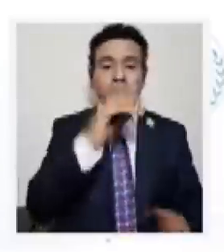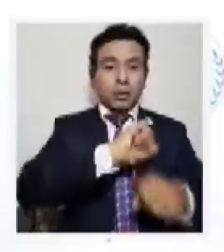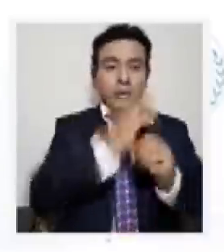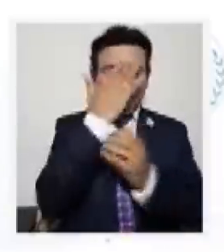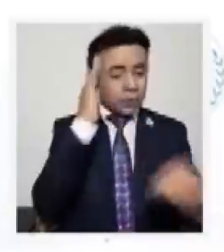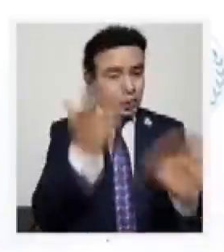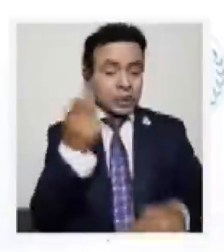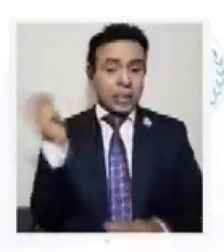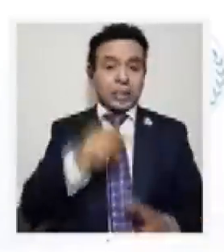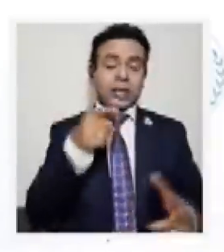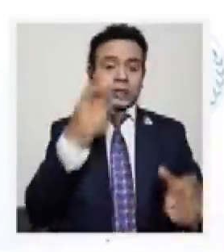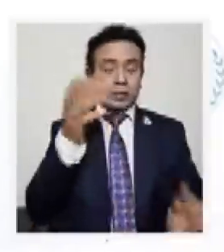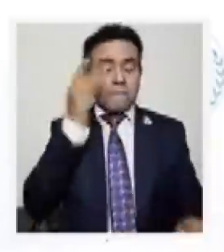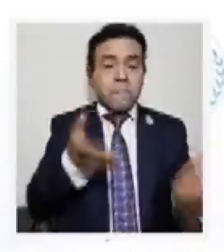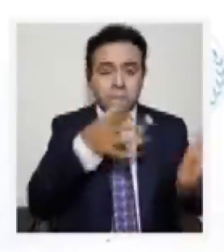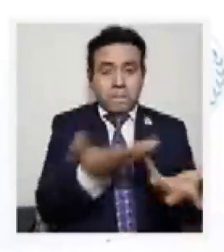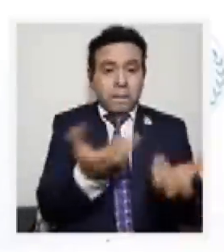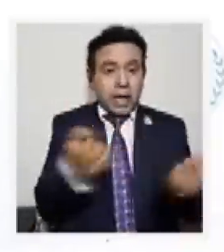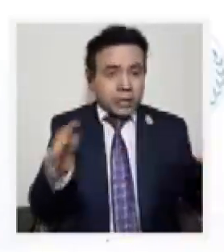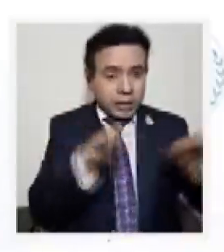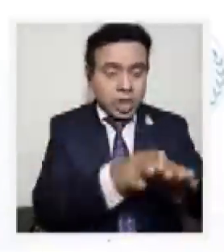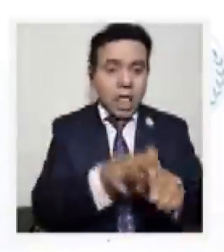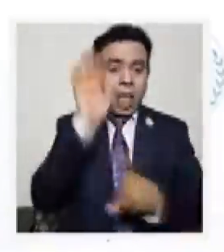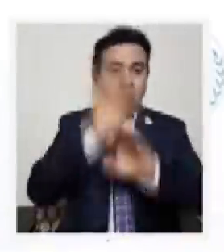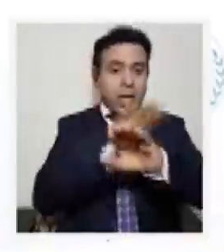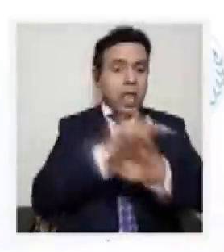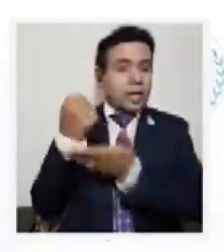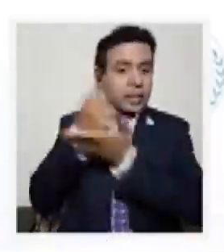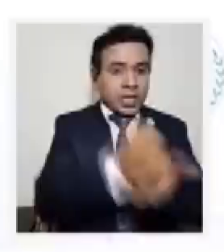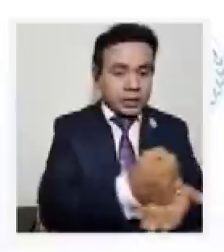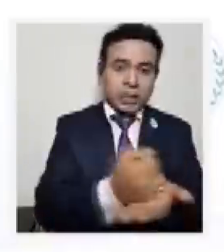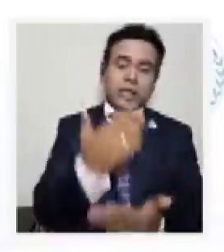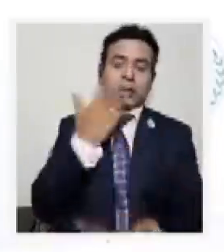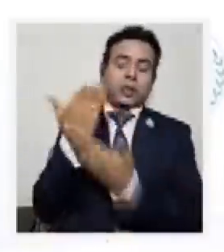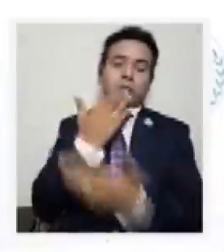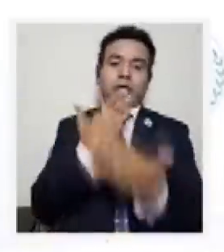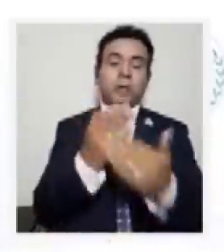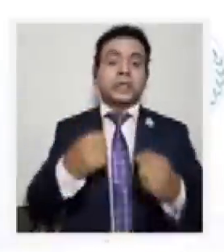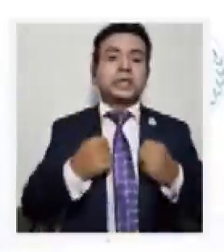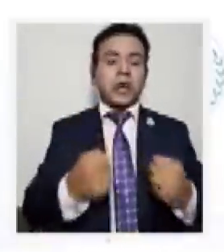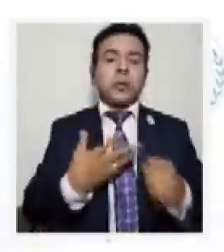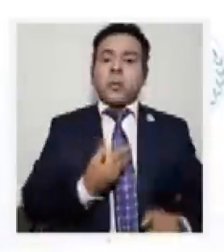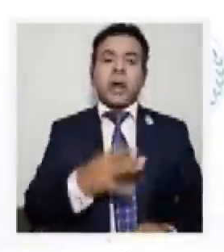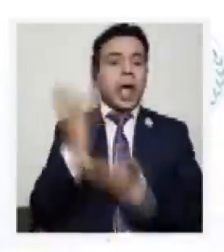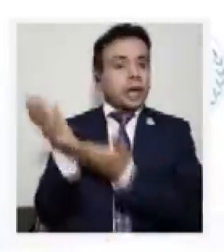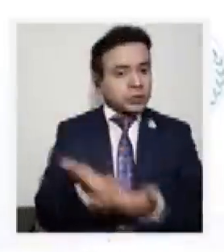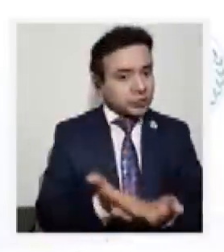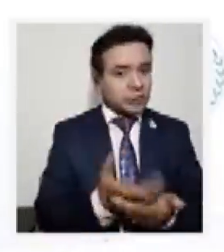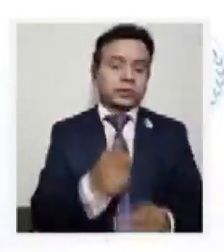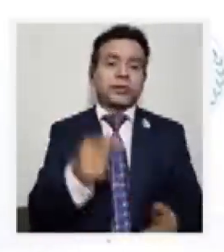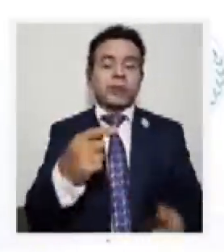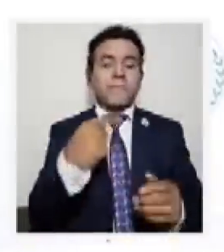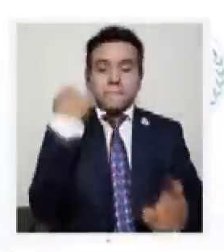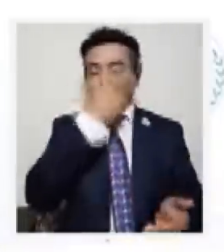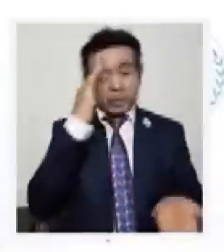বিশেষ শ্রদ্ধা এবং কৃতজ্ঞতা যে তারা এই মহৎ কাজটি করছেন। আরও কৃতজ্ঞতা জানাই সমস্ত সম্মুখ যোদ্ধাদের,